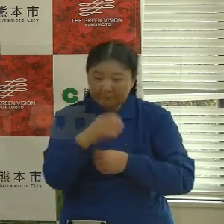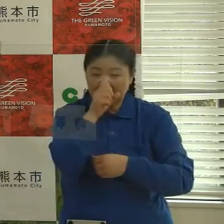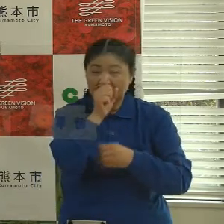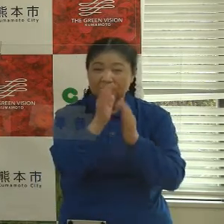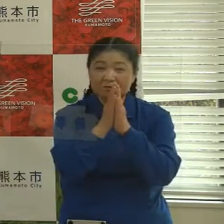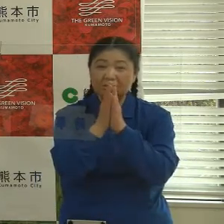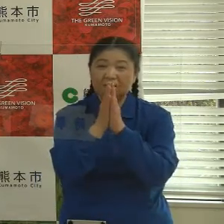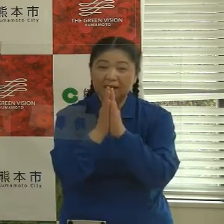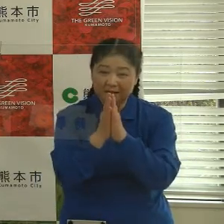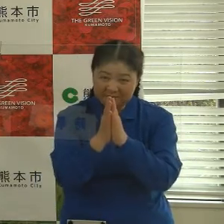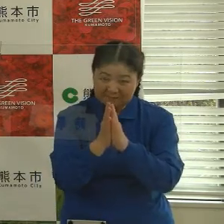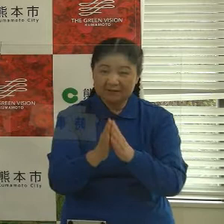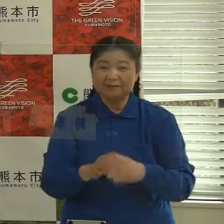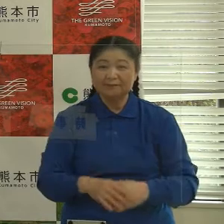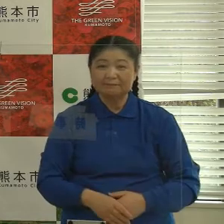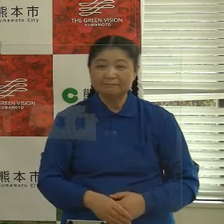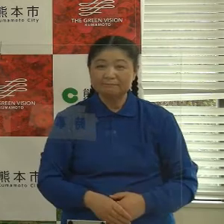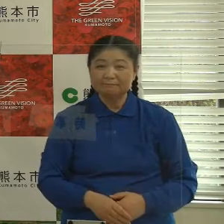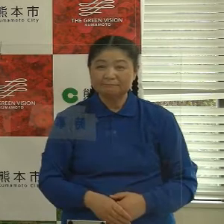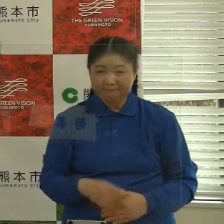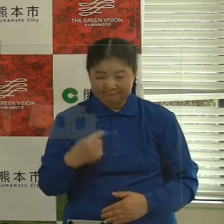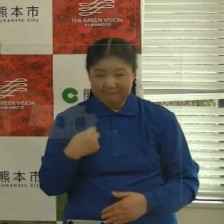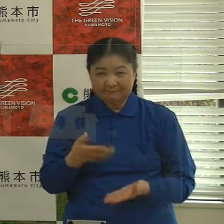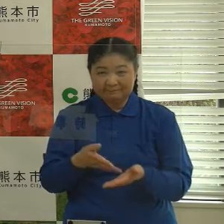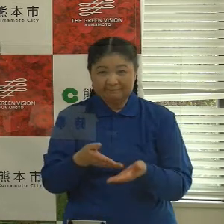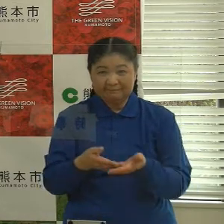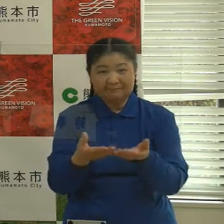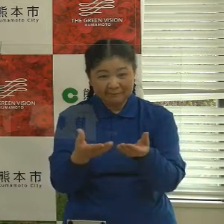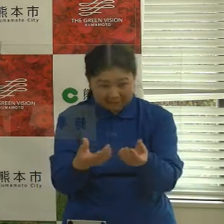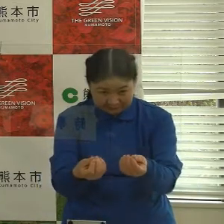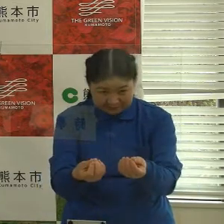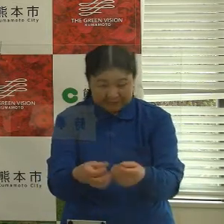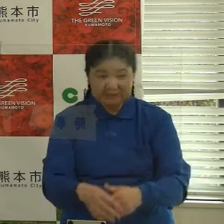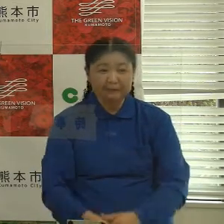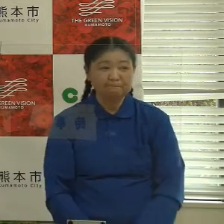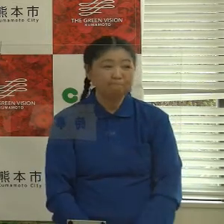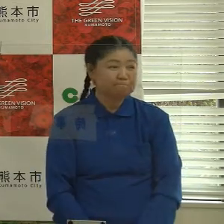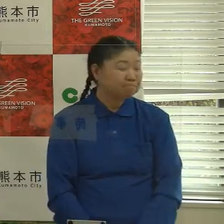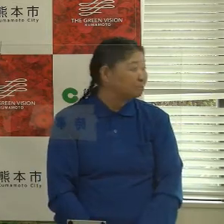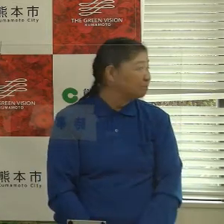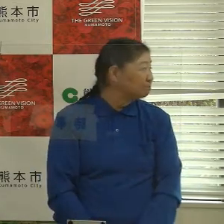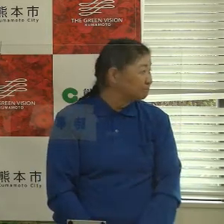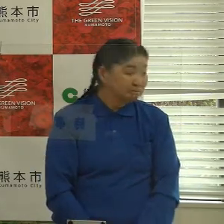ただきますようよろしくお願いを申し上げます。私の方からは以上です。